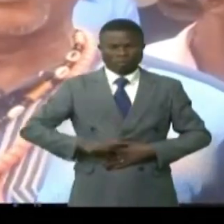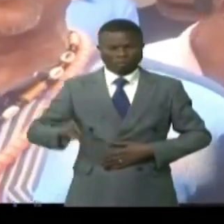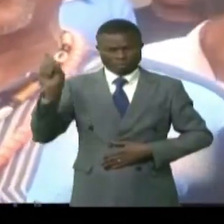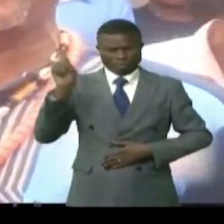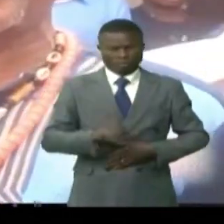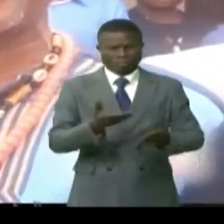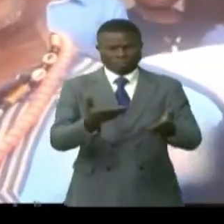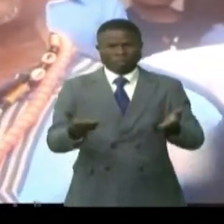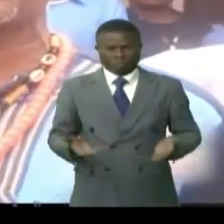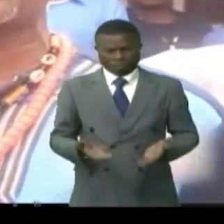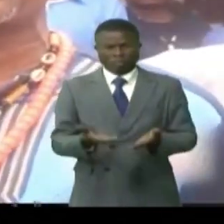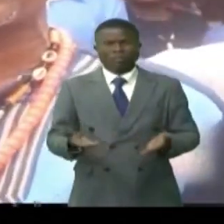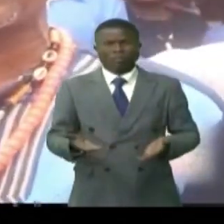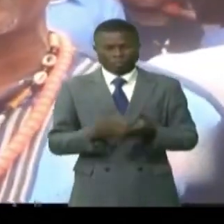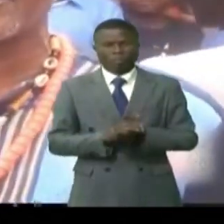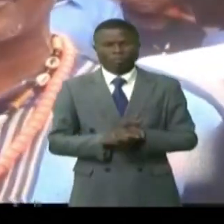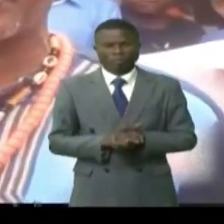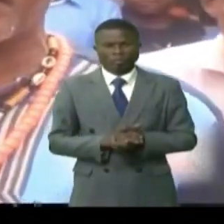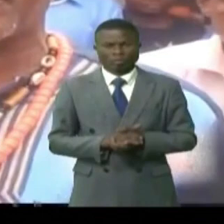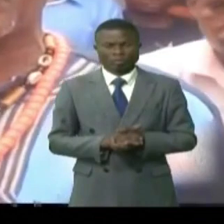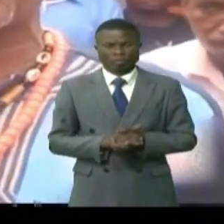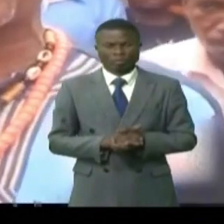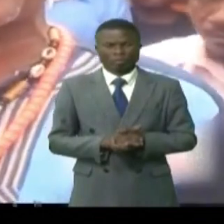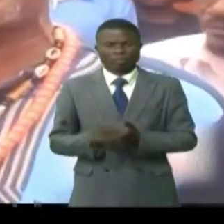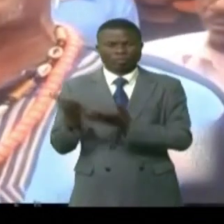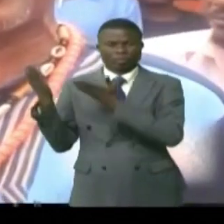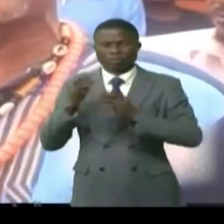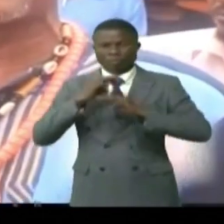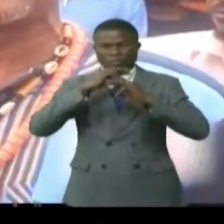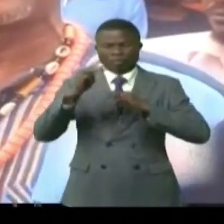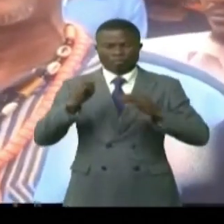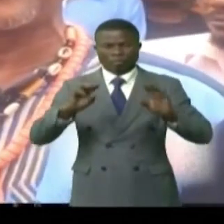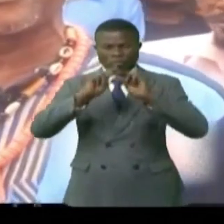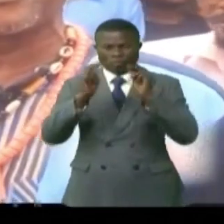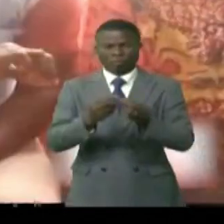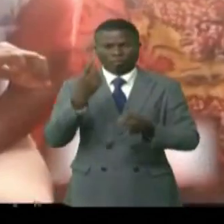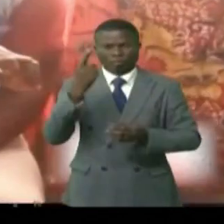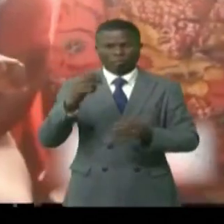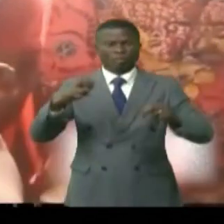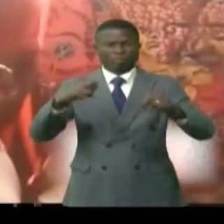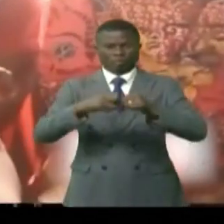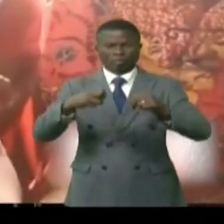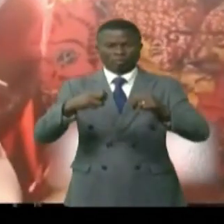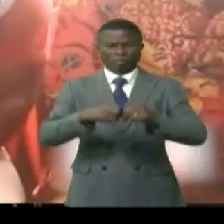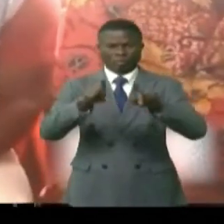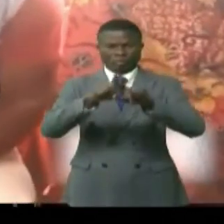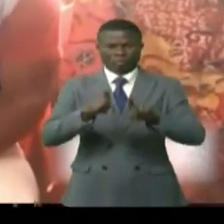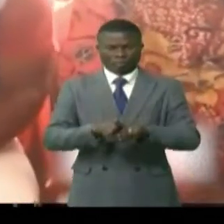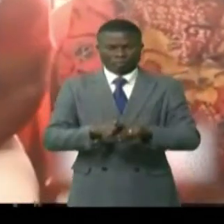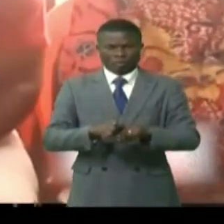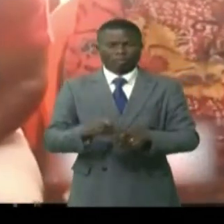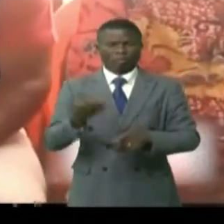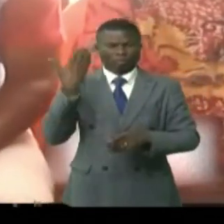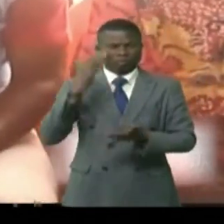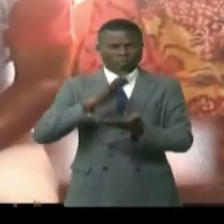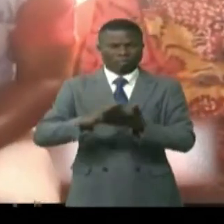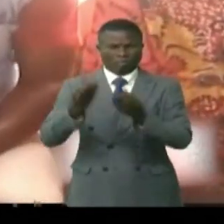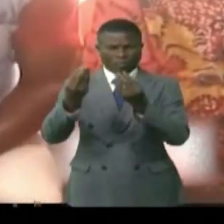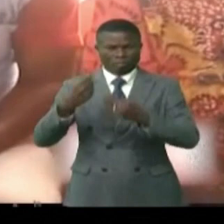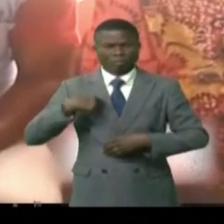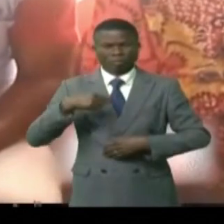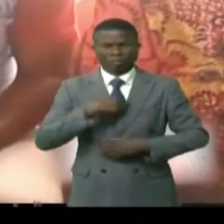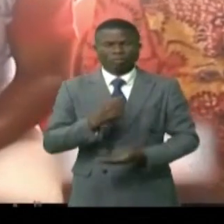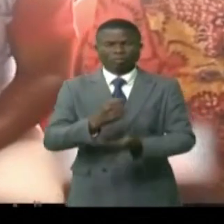Nous sommes honorés, le bourgmestre est porteur d'un message de l'unité. L'électricité et la desserte en eau potable